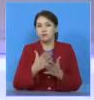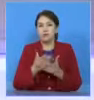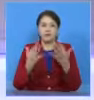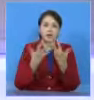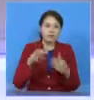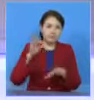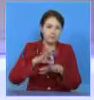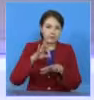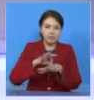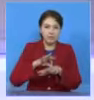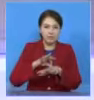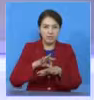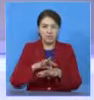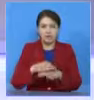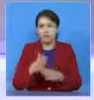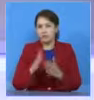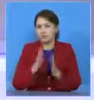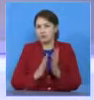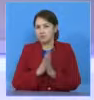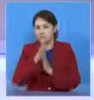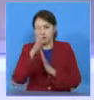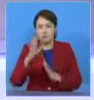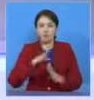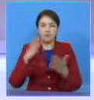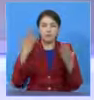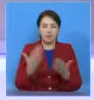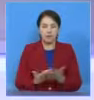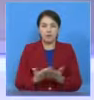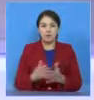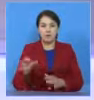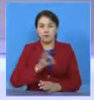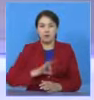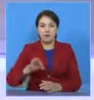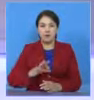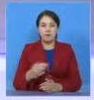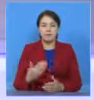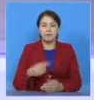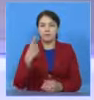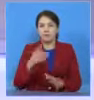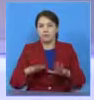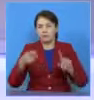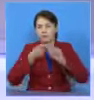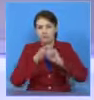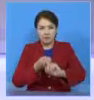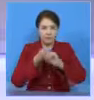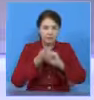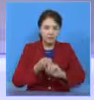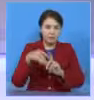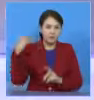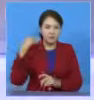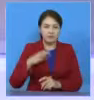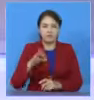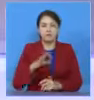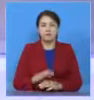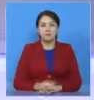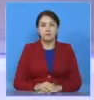количество заболевших не перестает расти. Сейчас Актюбинская область находится на пике заболеваемости. Тему